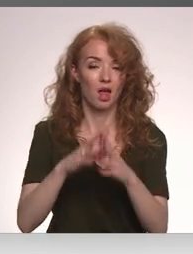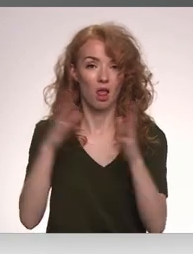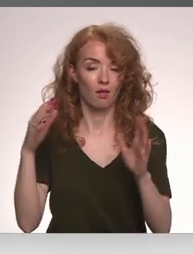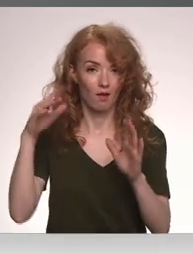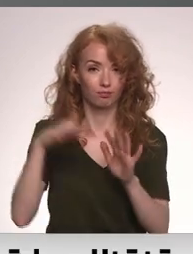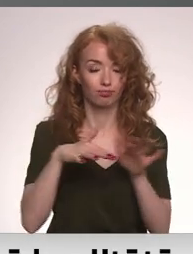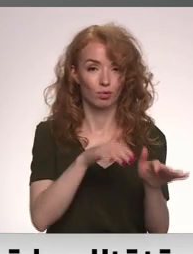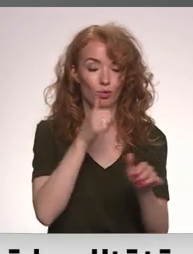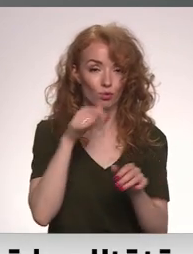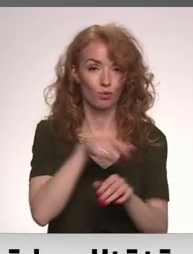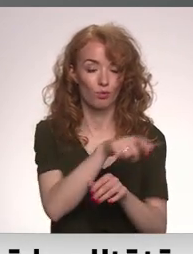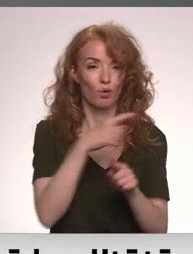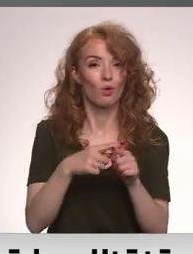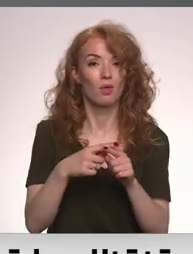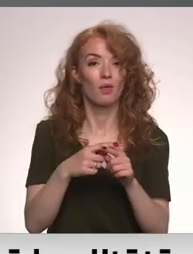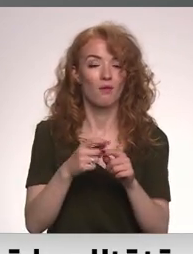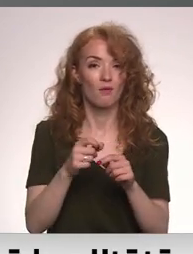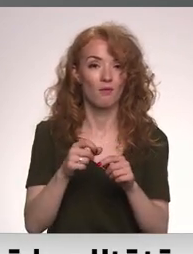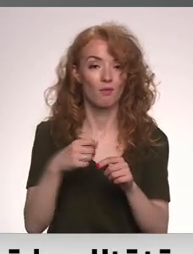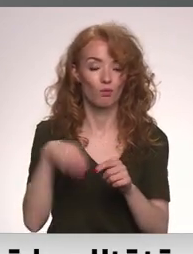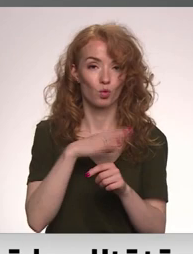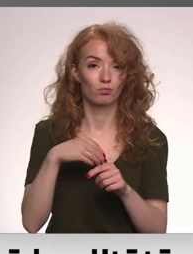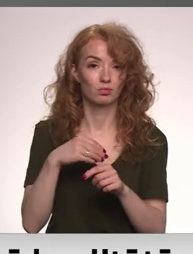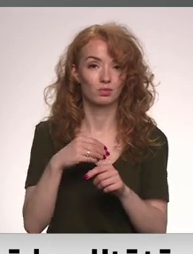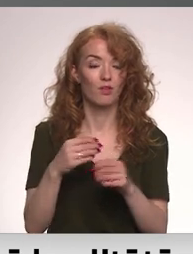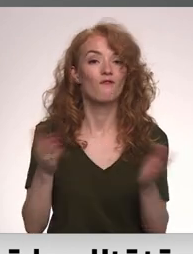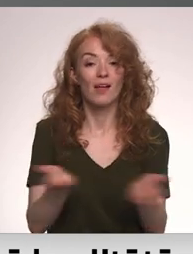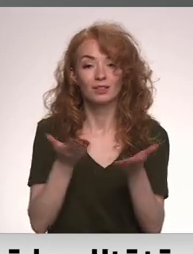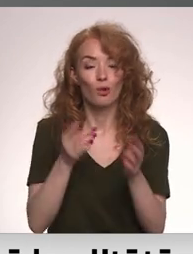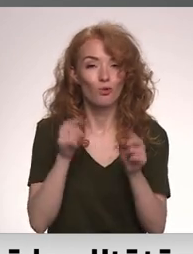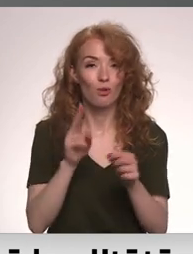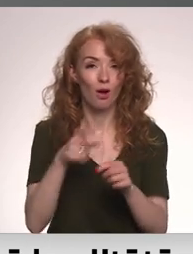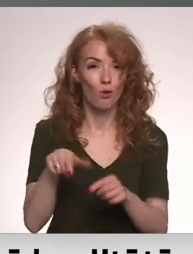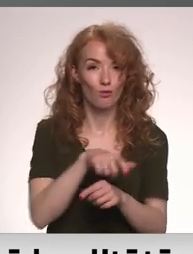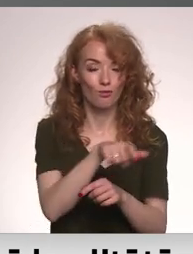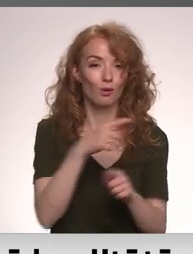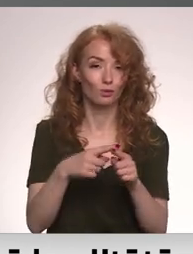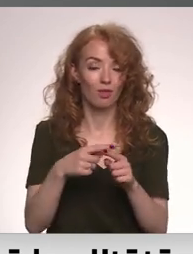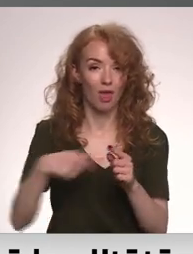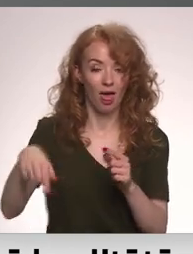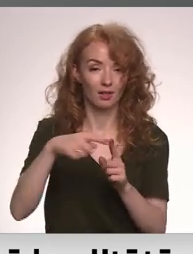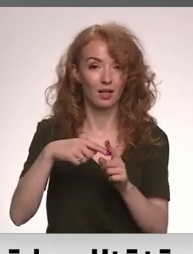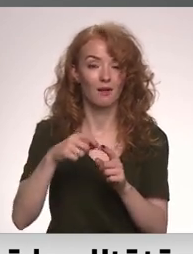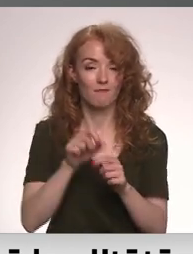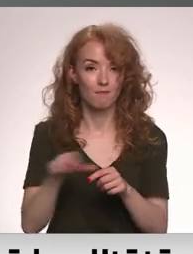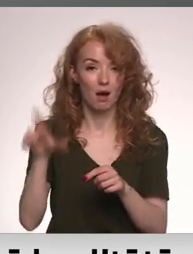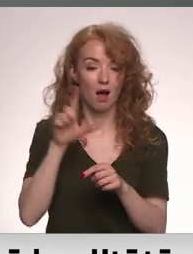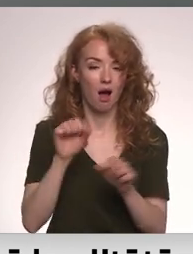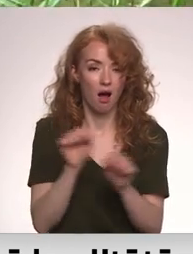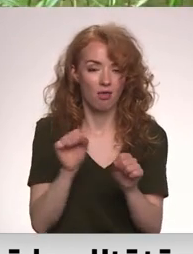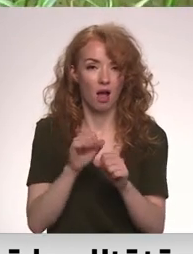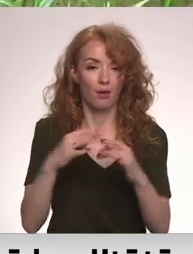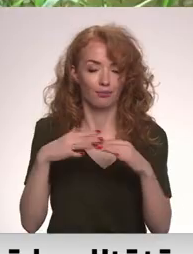Un, protams, pastiprināt šo te barības vielu ieplūde mums veicina to, ka mūsu upes un arī ezeri pastiprināti